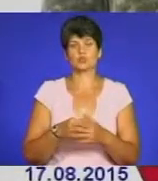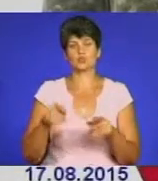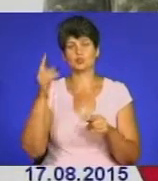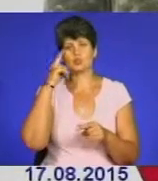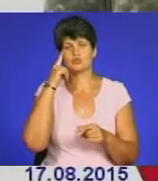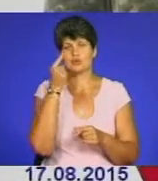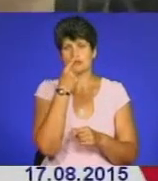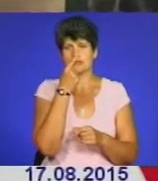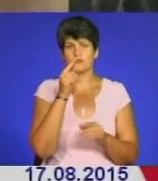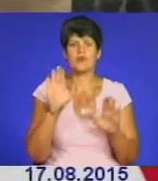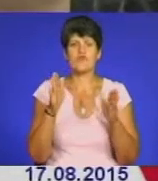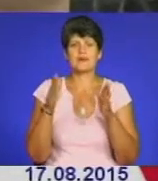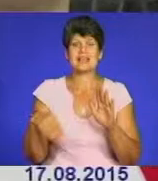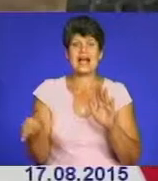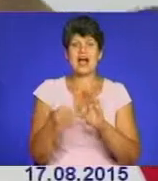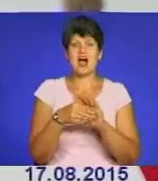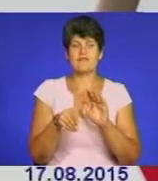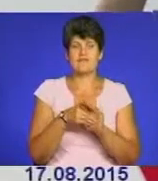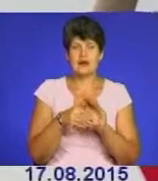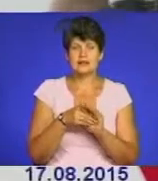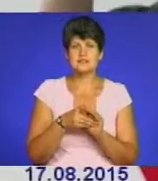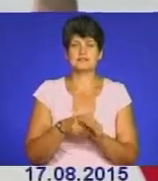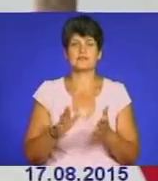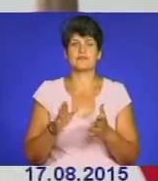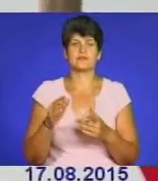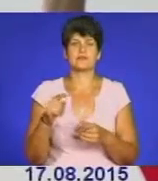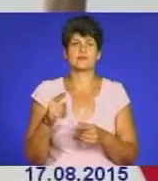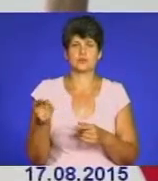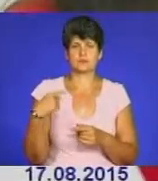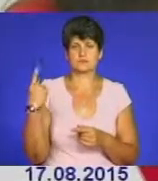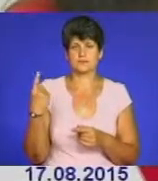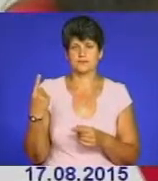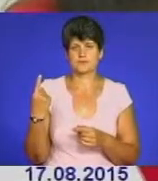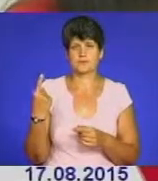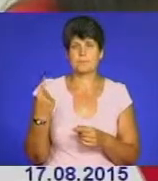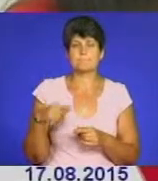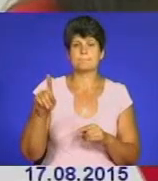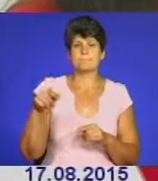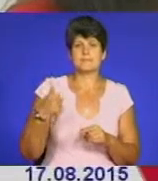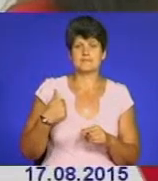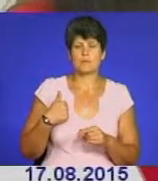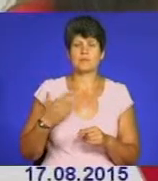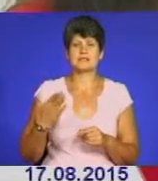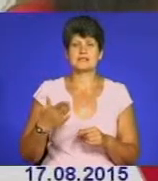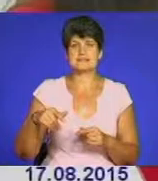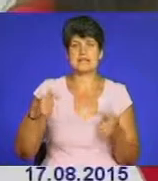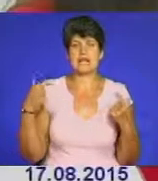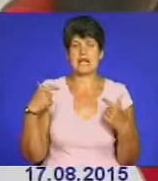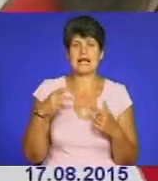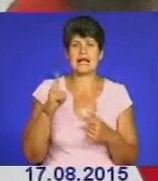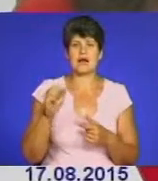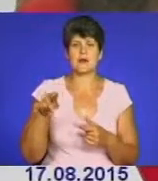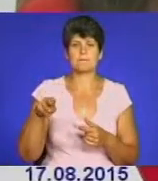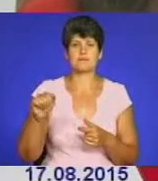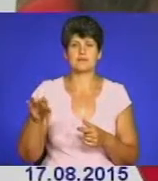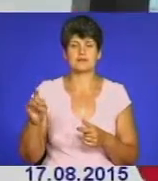і Іловайськ могли бути і тут, якби ці хлопці наші не пішли туди захищати нас. Висловив